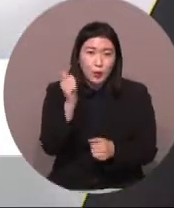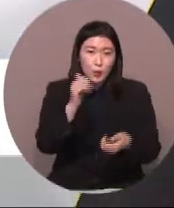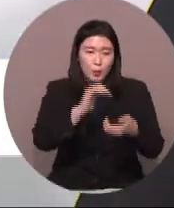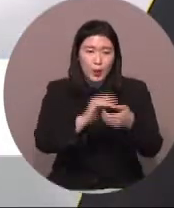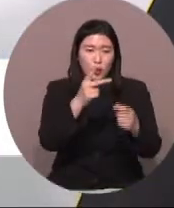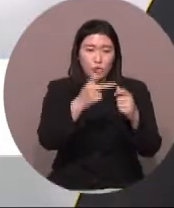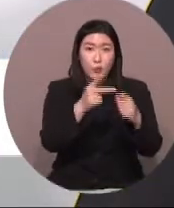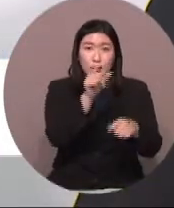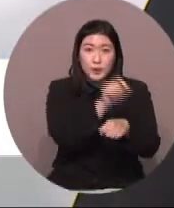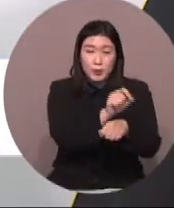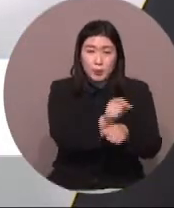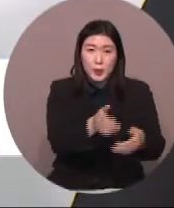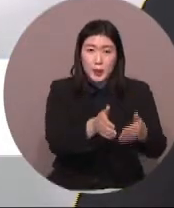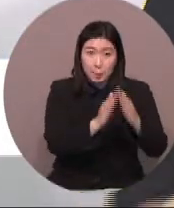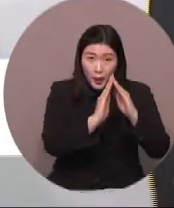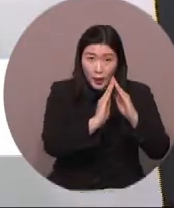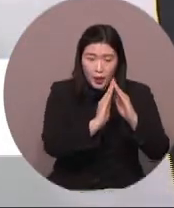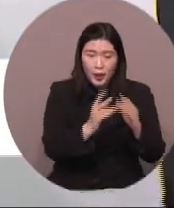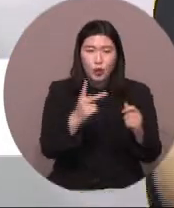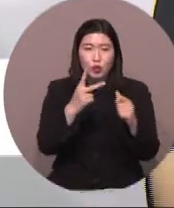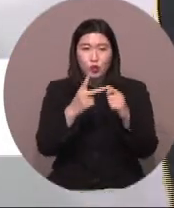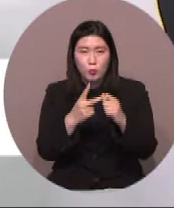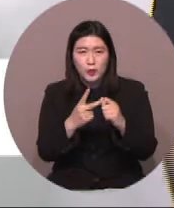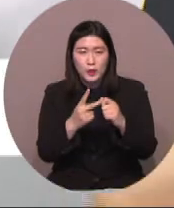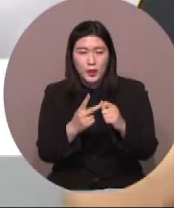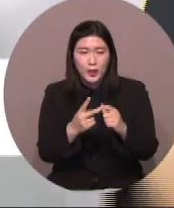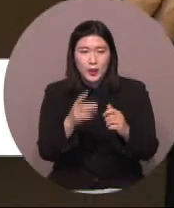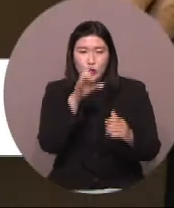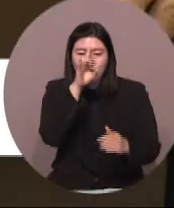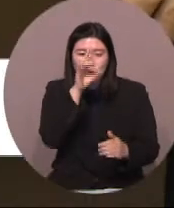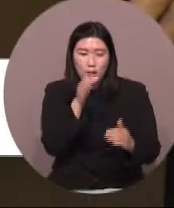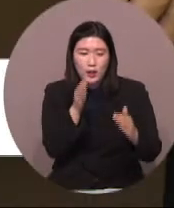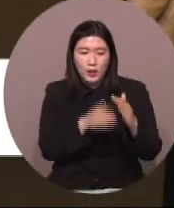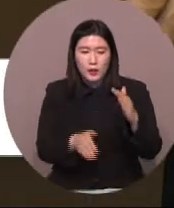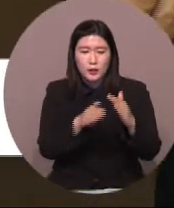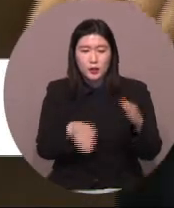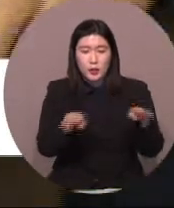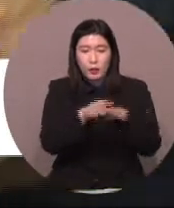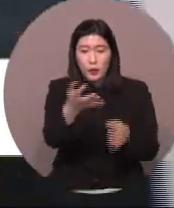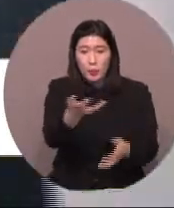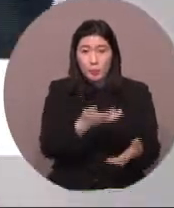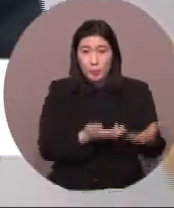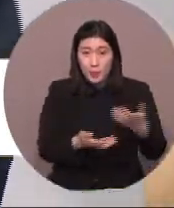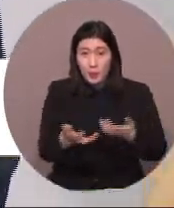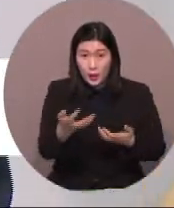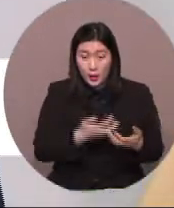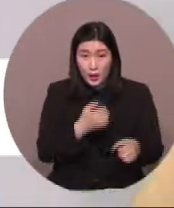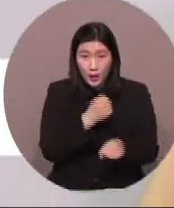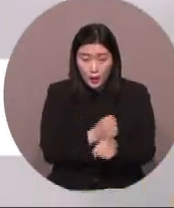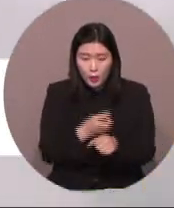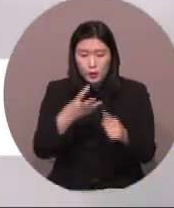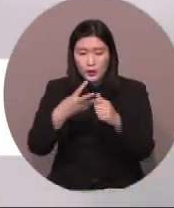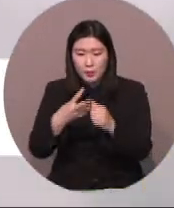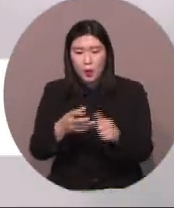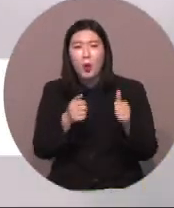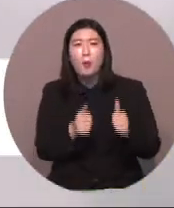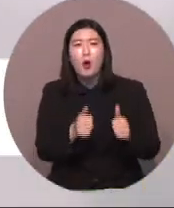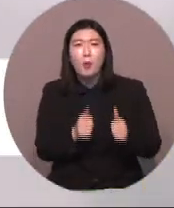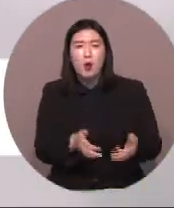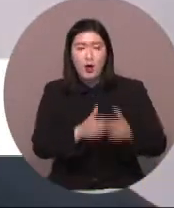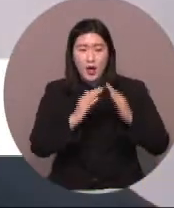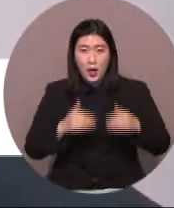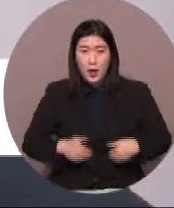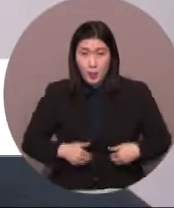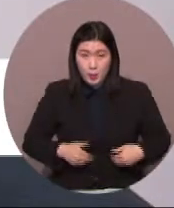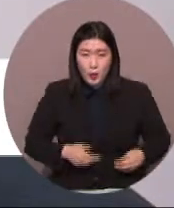집무실의 이행 방안과 함께 중앙행정기관과 위원회의 추가 이전과 지방 법원과 j 행정법원